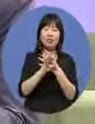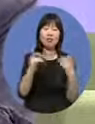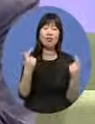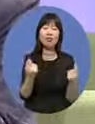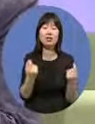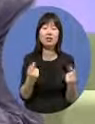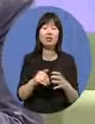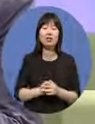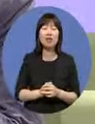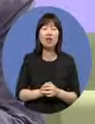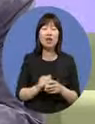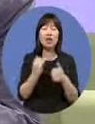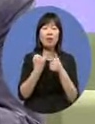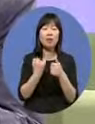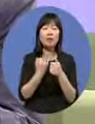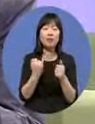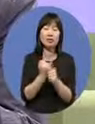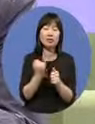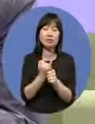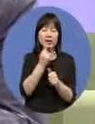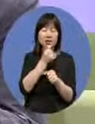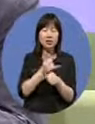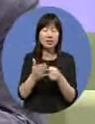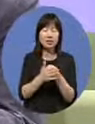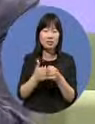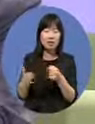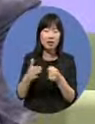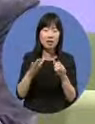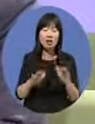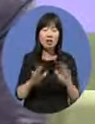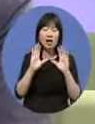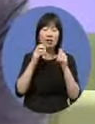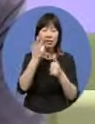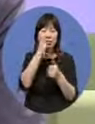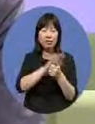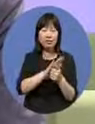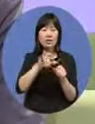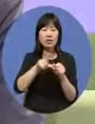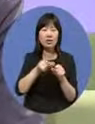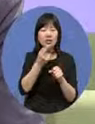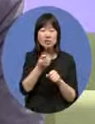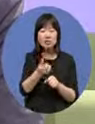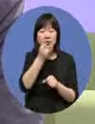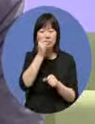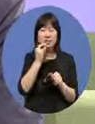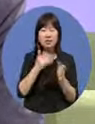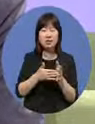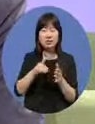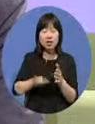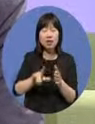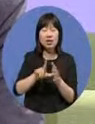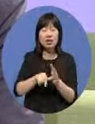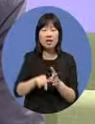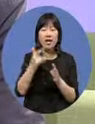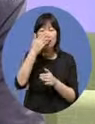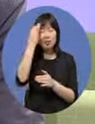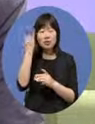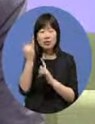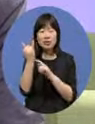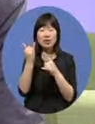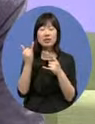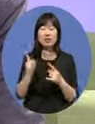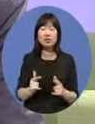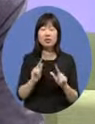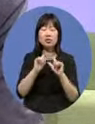이런 맞벌이 부부라서 이제 그 아이들의 돌볼 시간이 조금 적은데 이런 경우에 또 우리 할머니나 할아버지들이